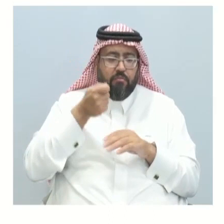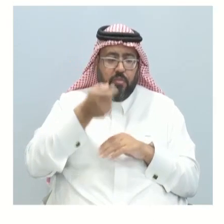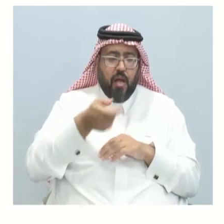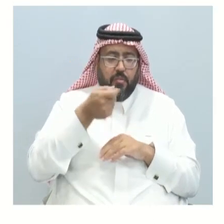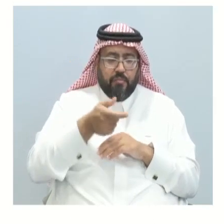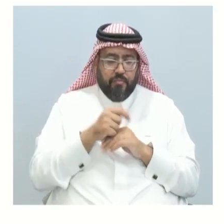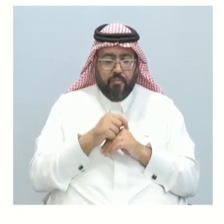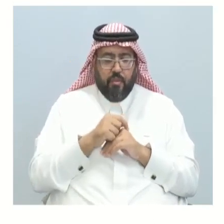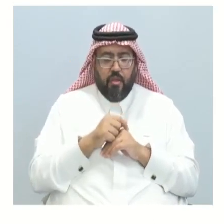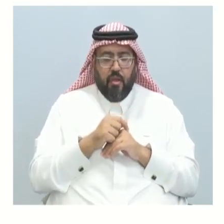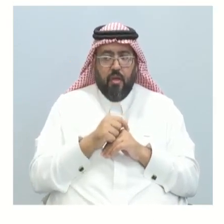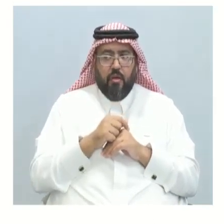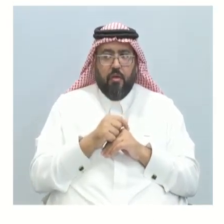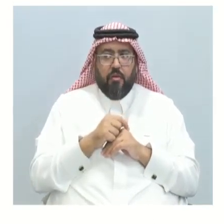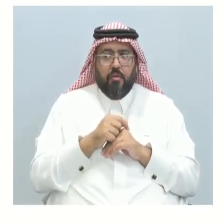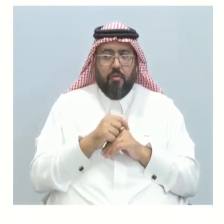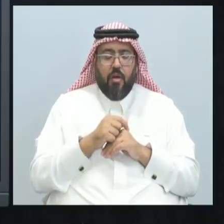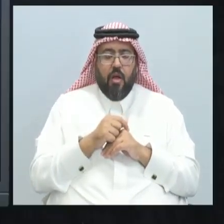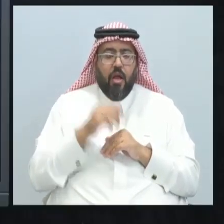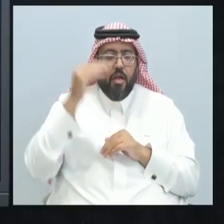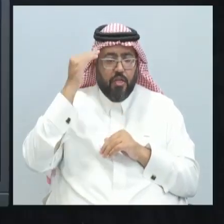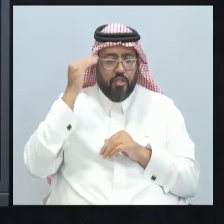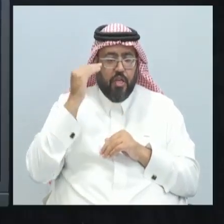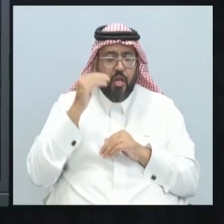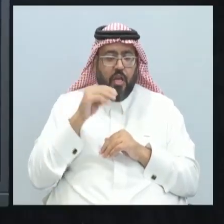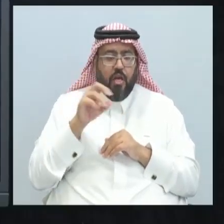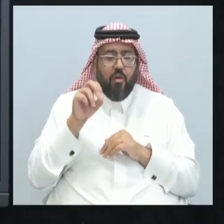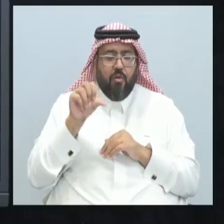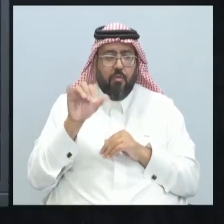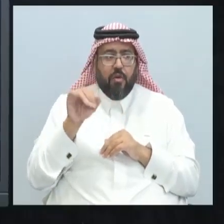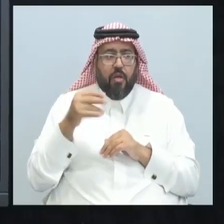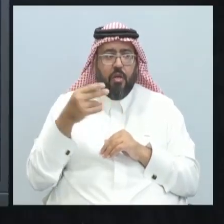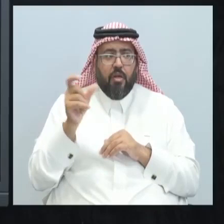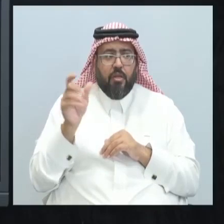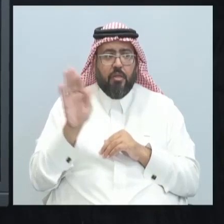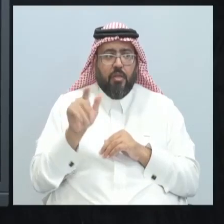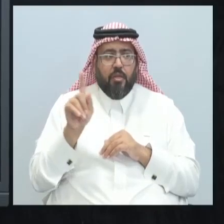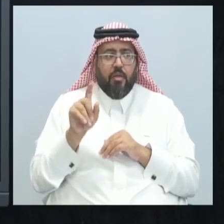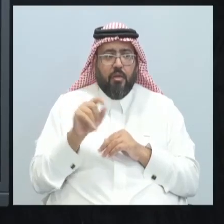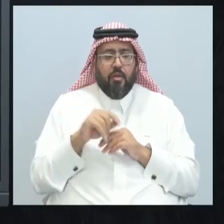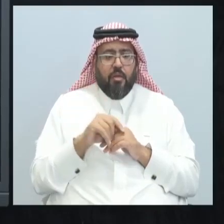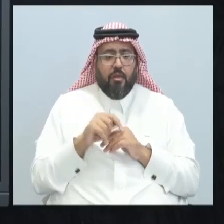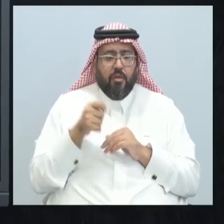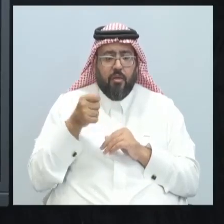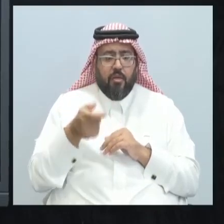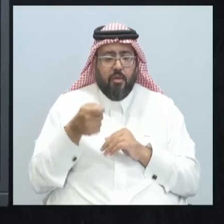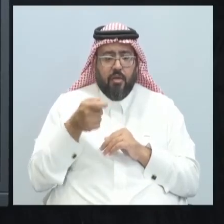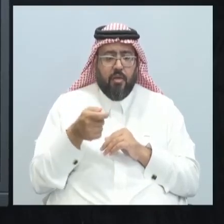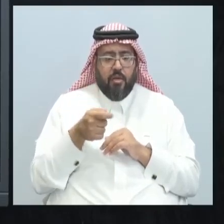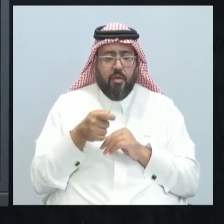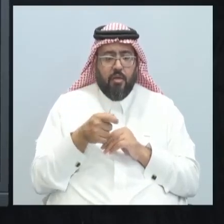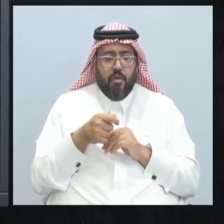فقال في محكم التنزيل الرجال قوامون على النساء بما فضل الله بعضهم على بعض وبما انفقوا من